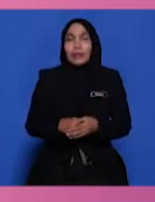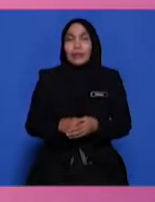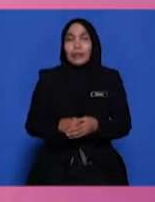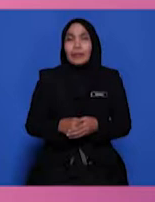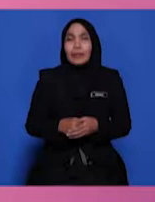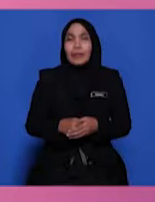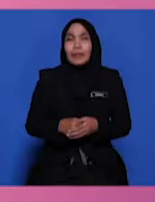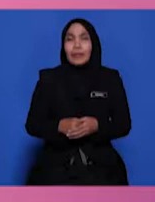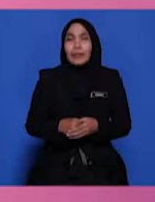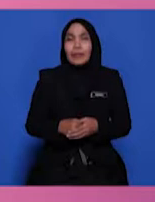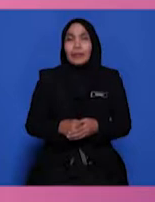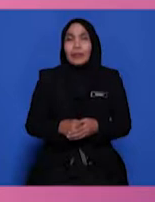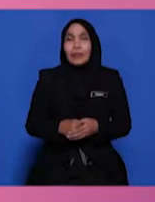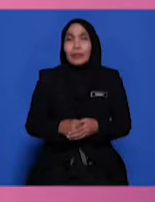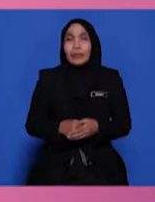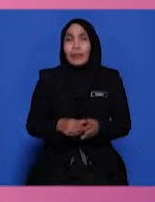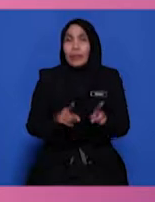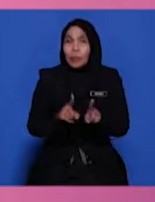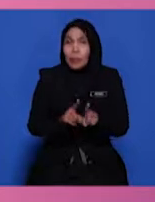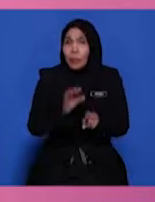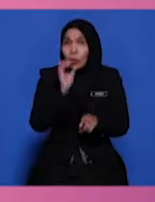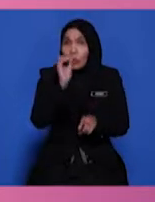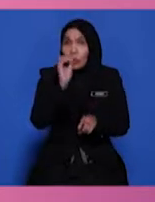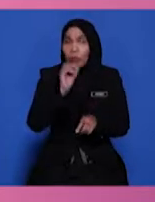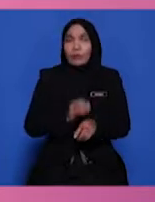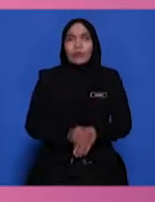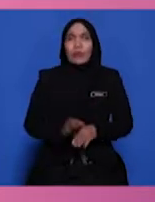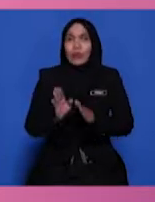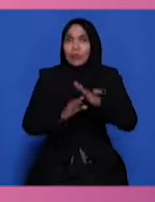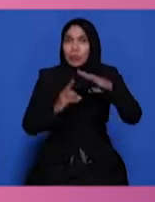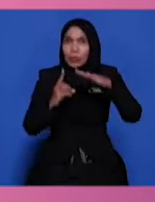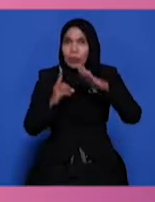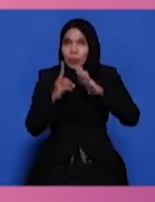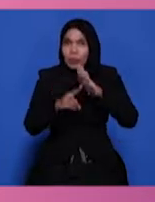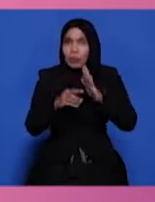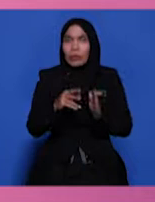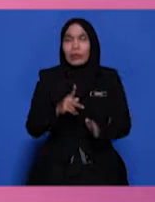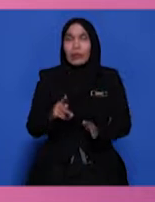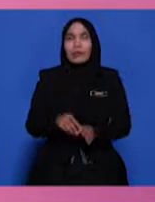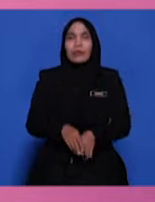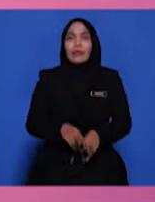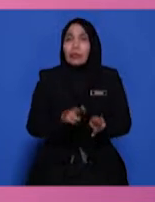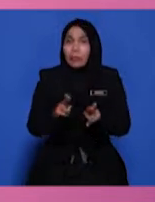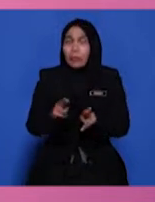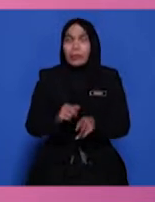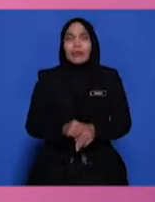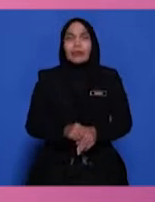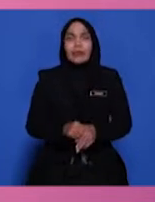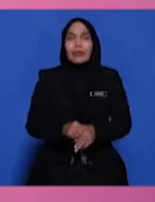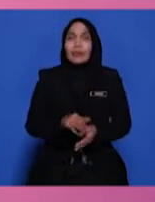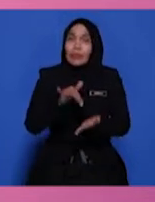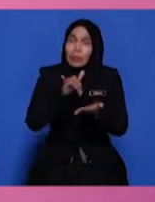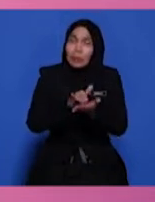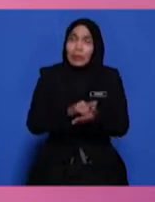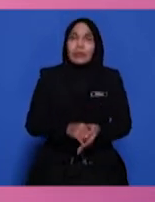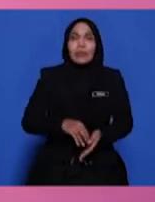RM5,750 ialah RM0. Berdasarkan plan kewangan, Encik Radum tidak mempunyai